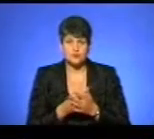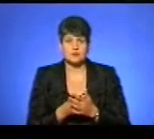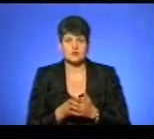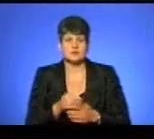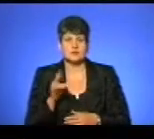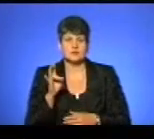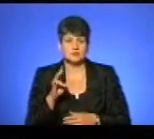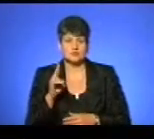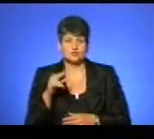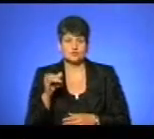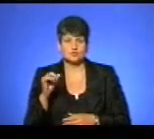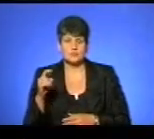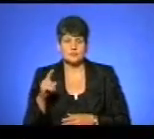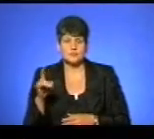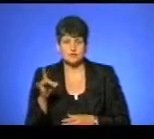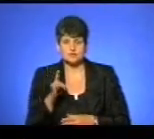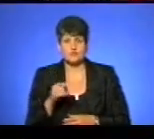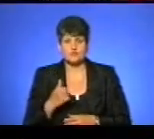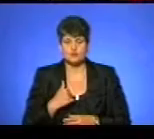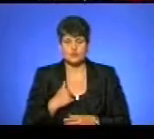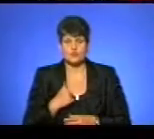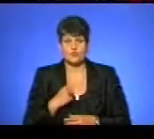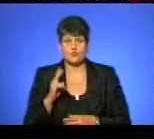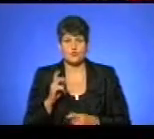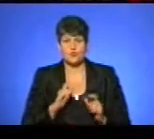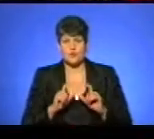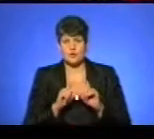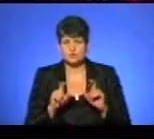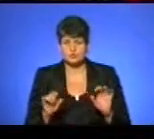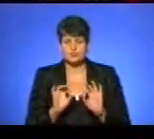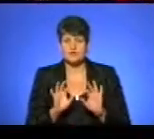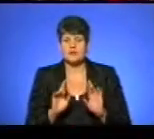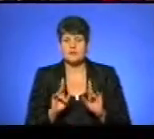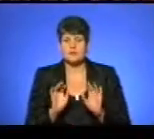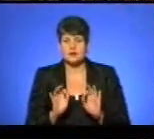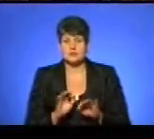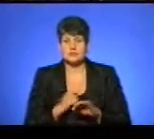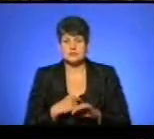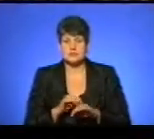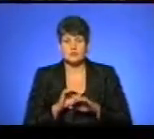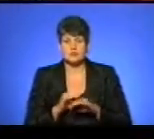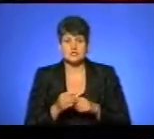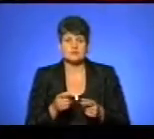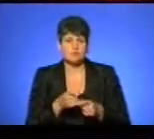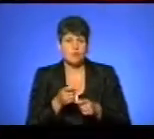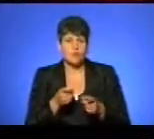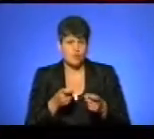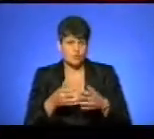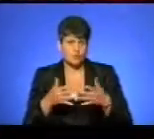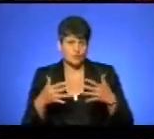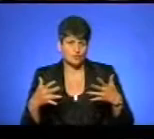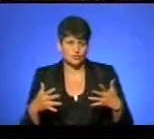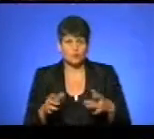Джугла, другокурсник з Барицького військового коледжу, розповідає їм, як поводитися зі зброєю, бути обережними, натрапивши на